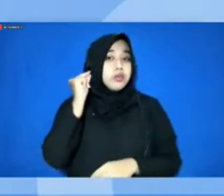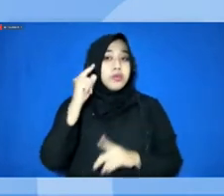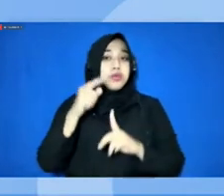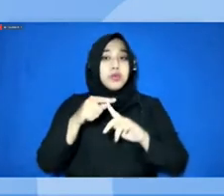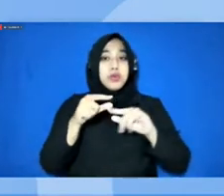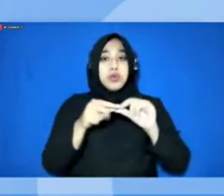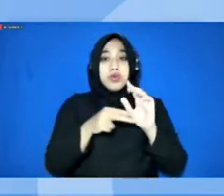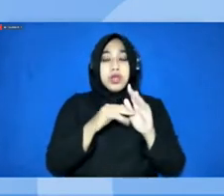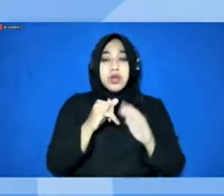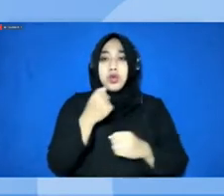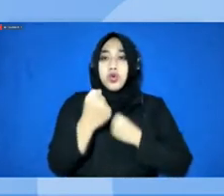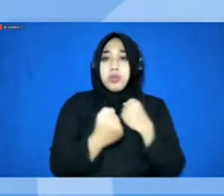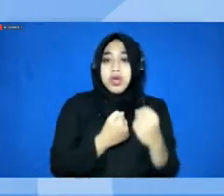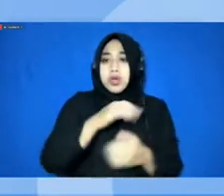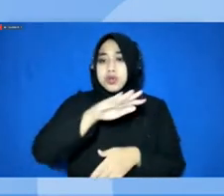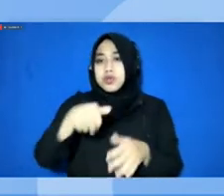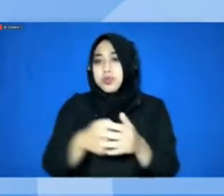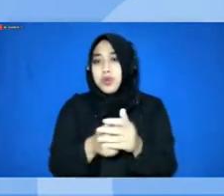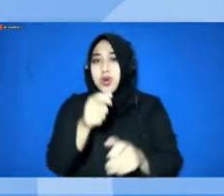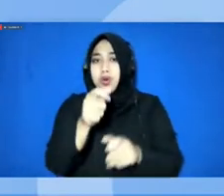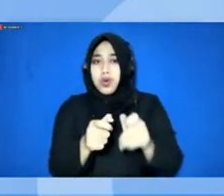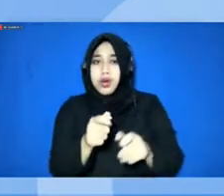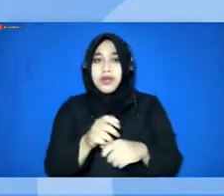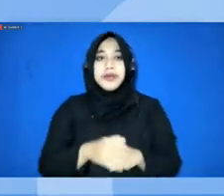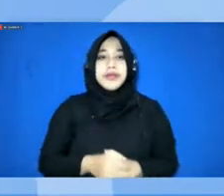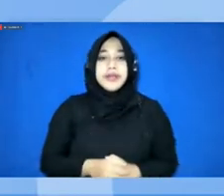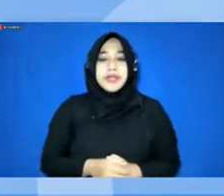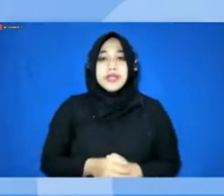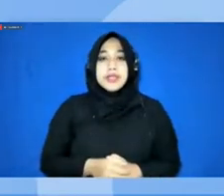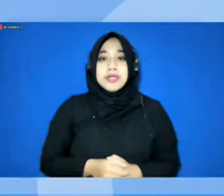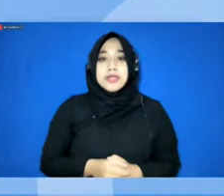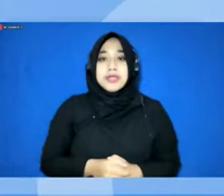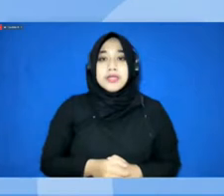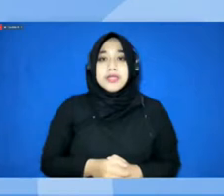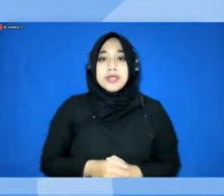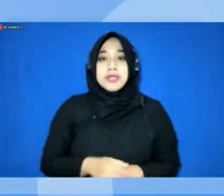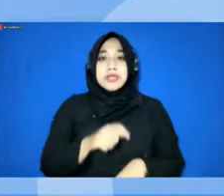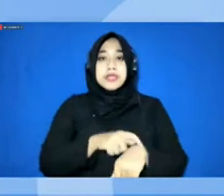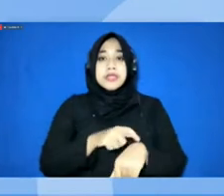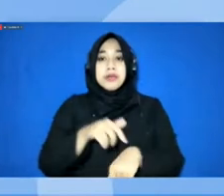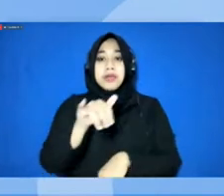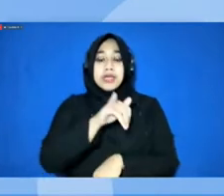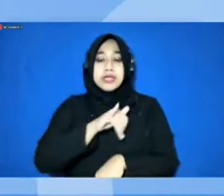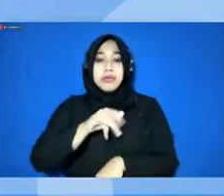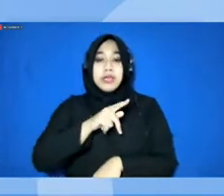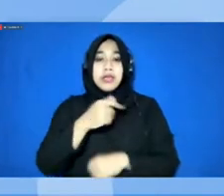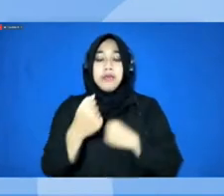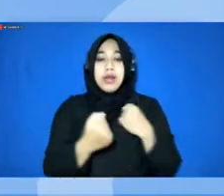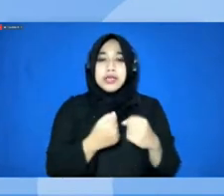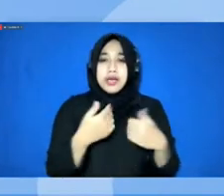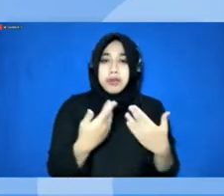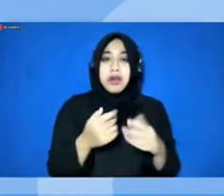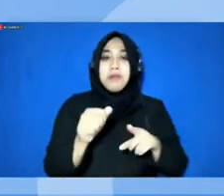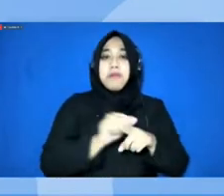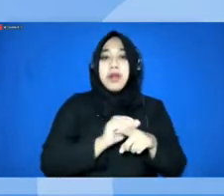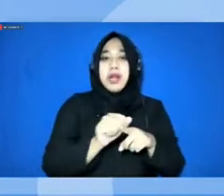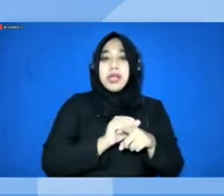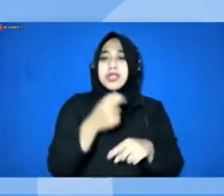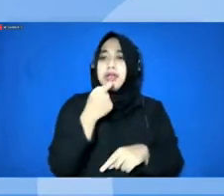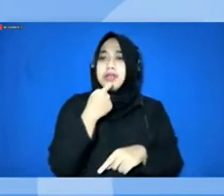upaya-upaya dari semua pihak. Salah satunya saat ini pada jam yang sama kita sedang melaksanakan pelatihan